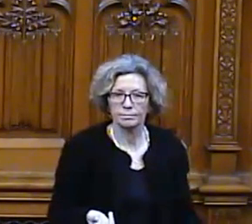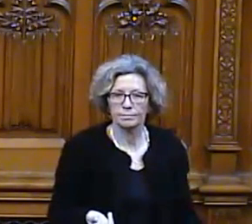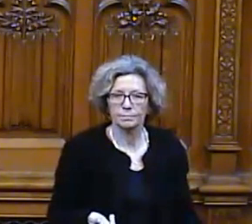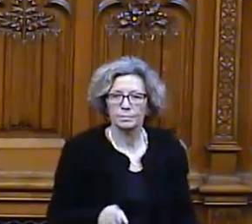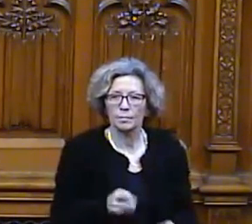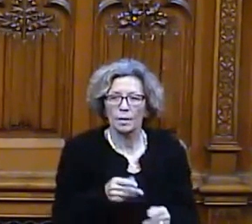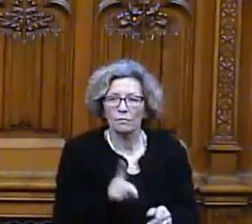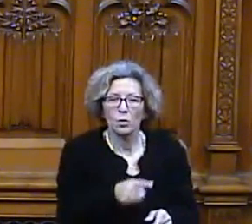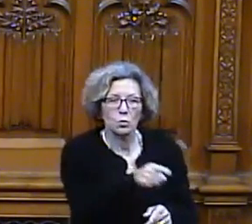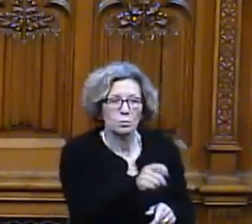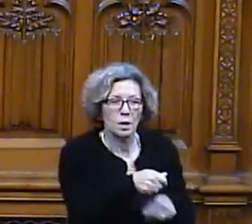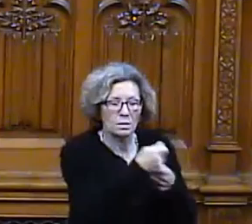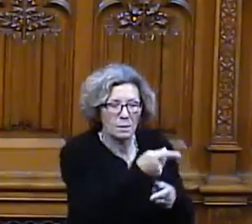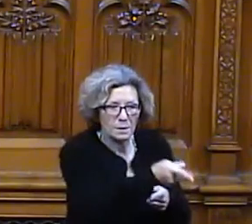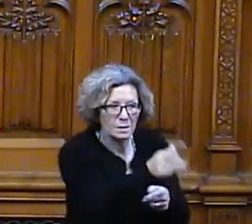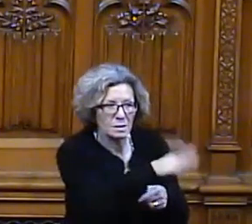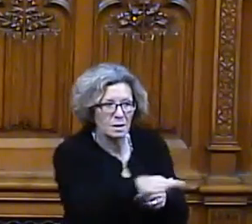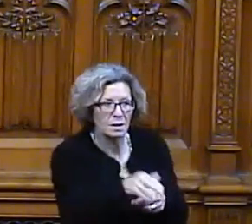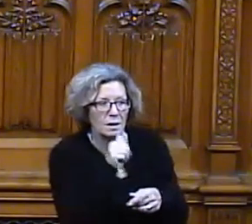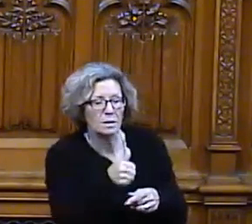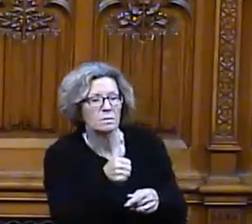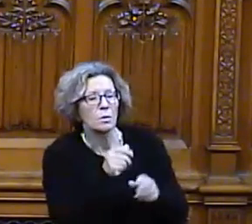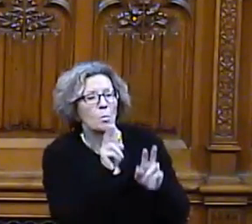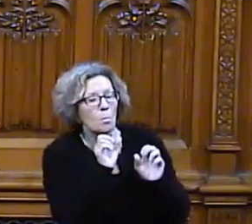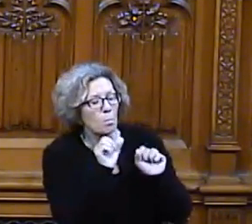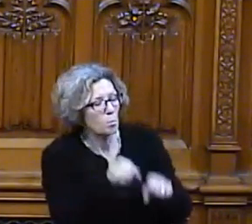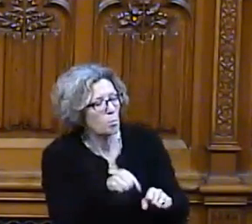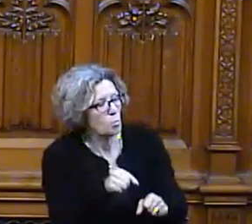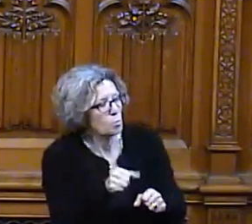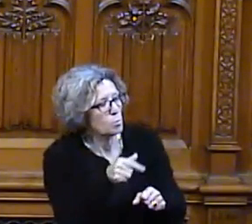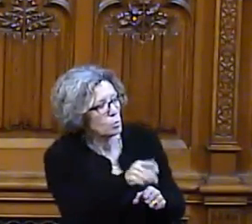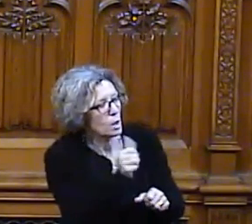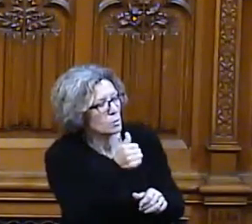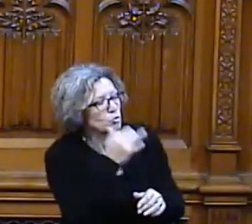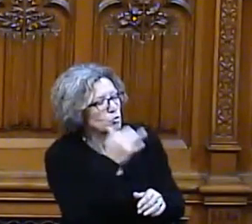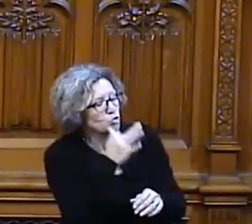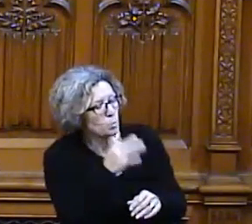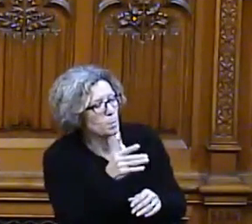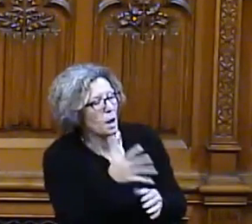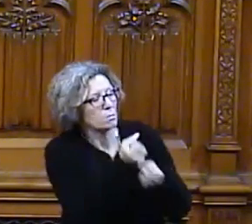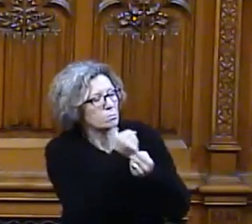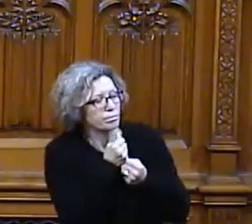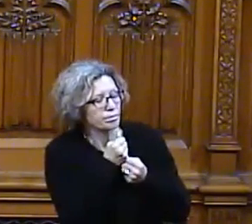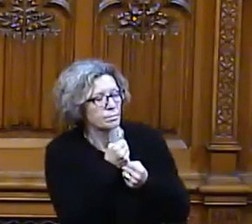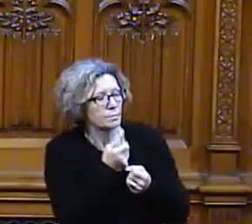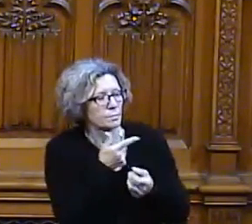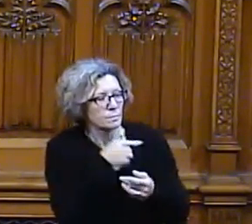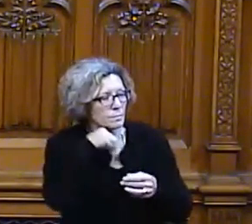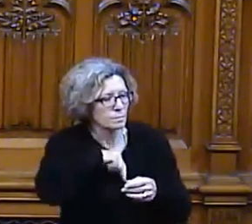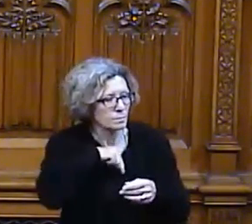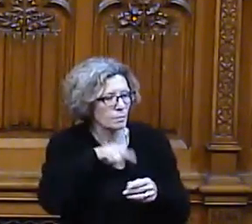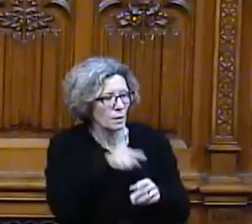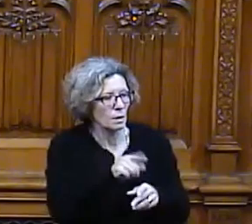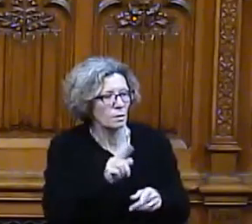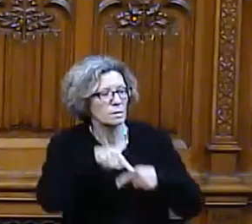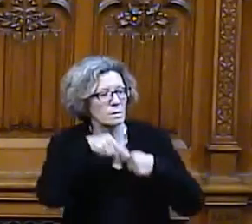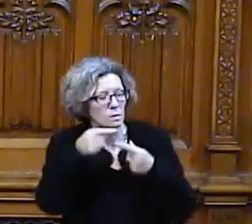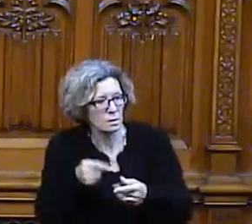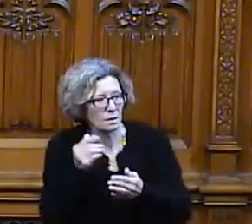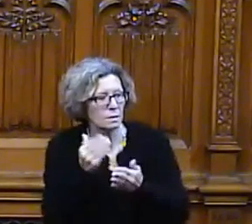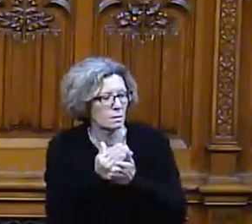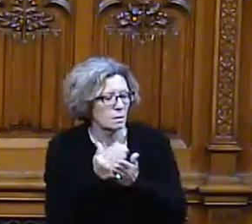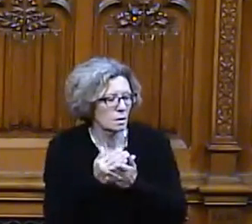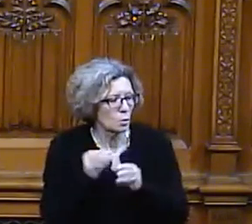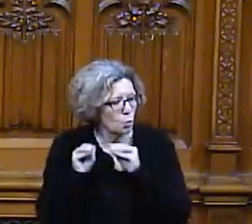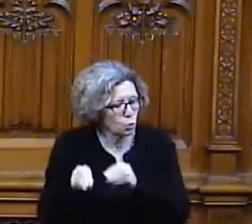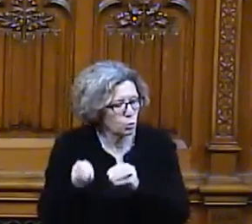Warum geben wir diesen Kindern nicht die Chance, so einen Spracherwerb zu verinnerlichen, dass sie dann im Regelunterricht